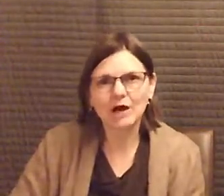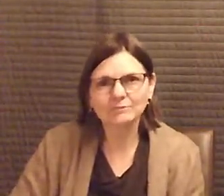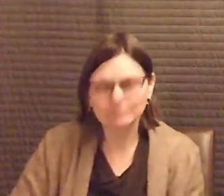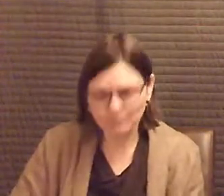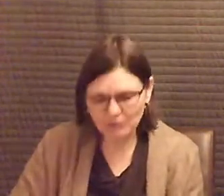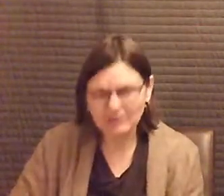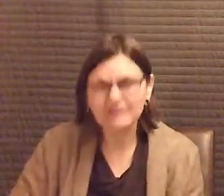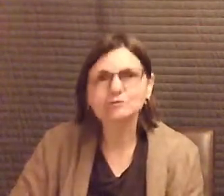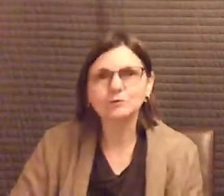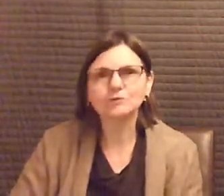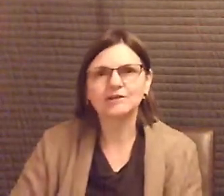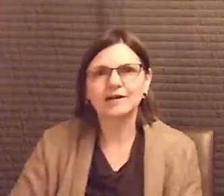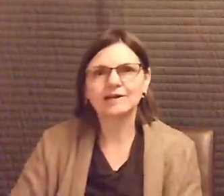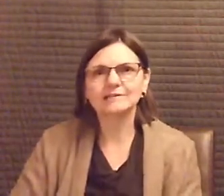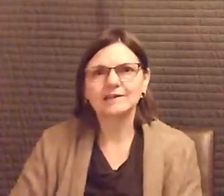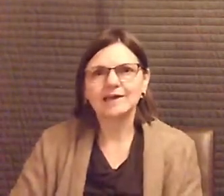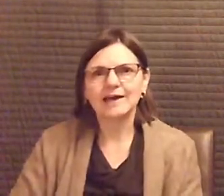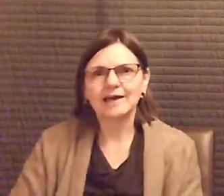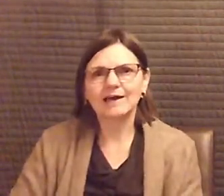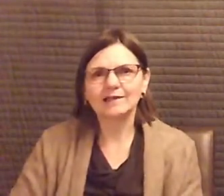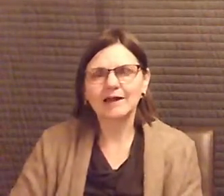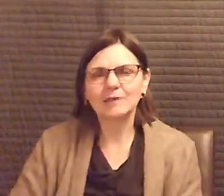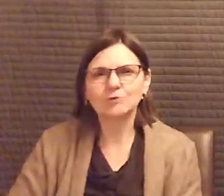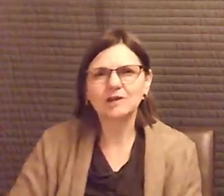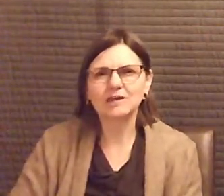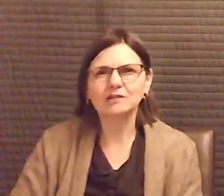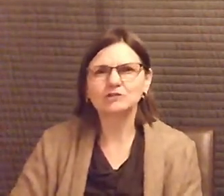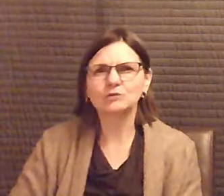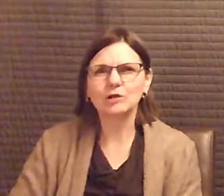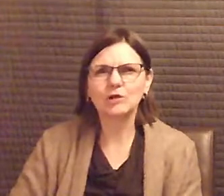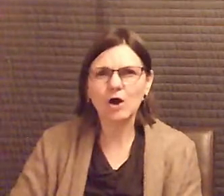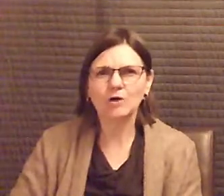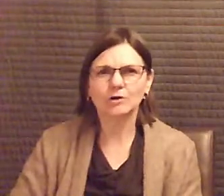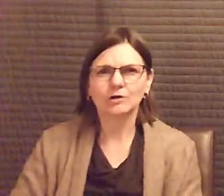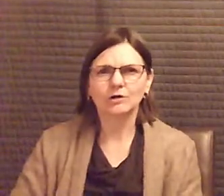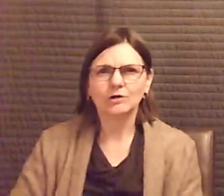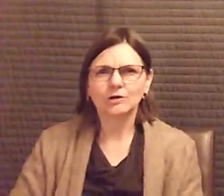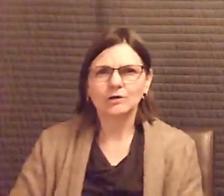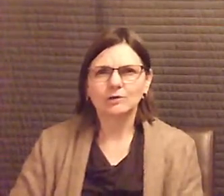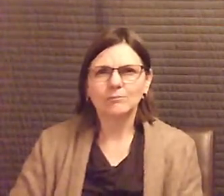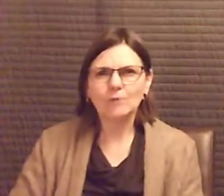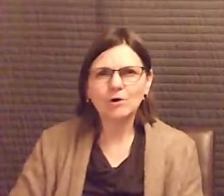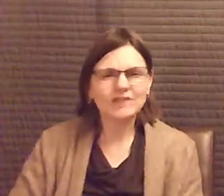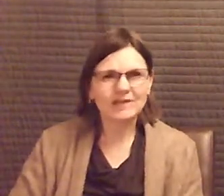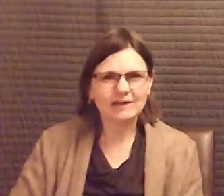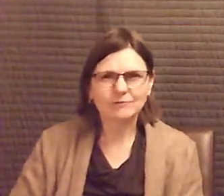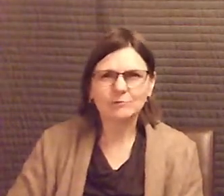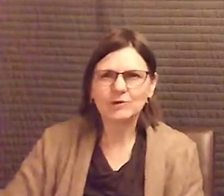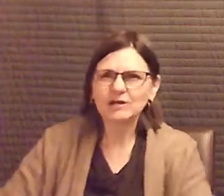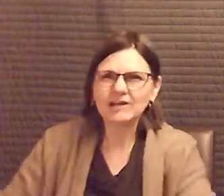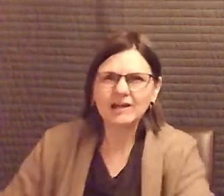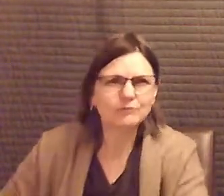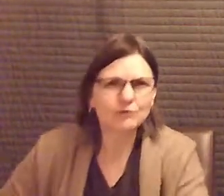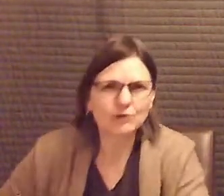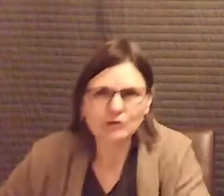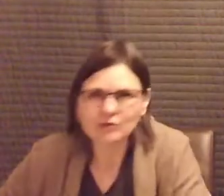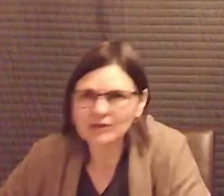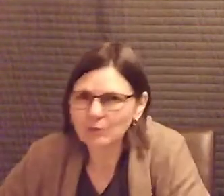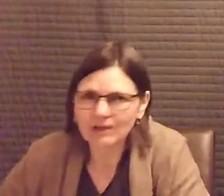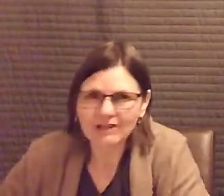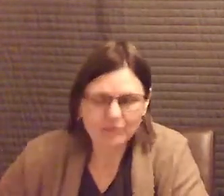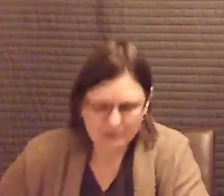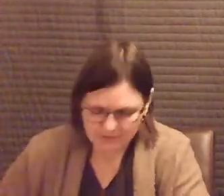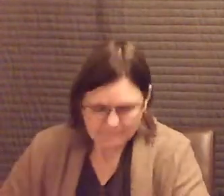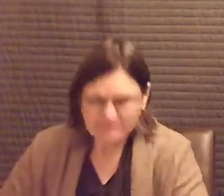in or out more in is wordt de knight en uit pre dat je belang more than ever maar net voor het